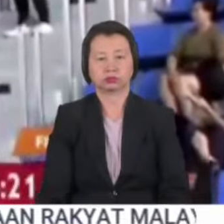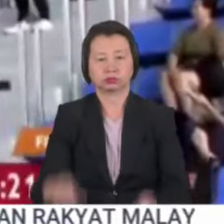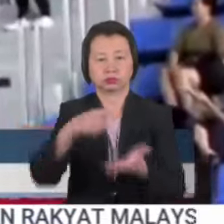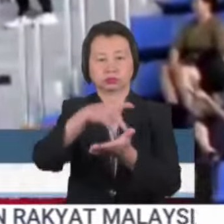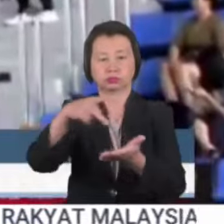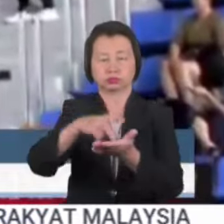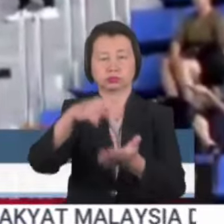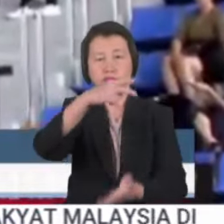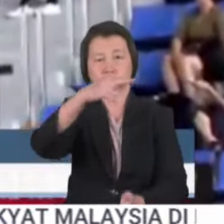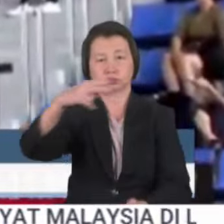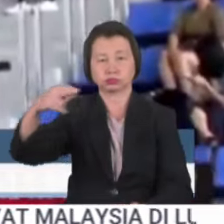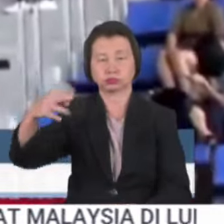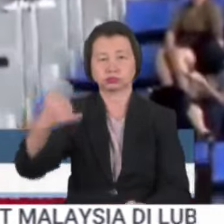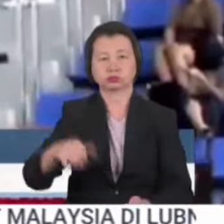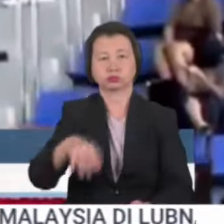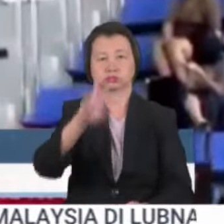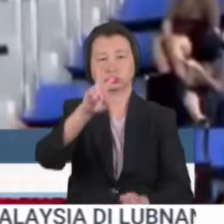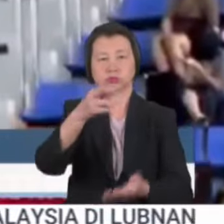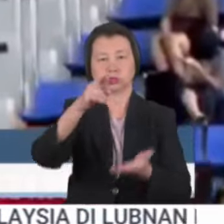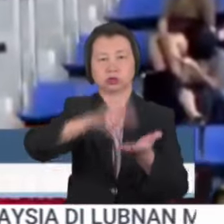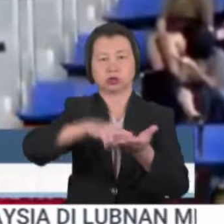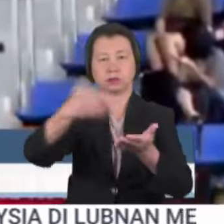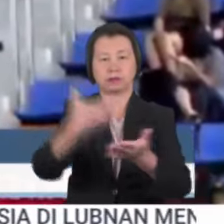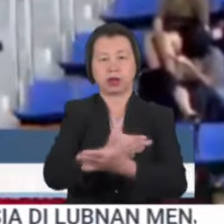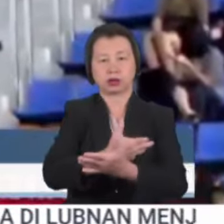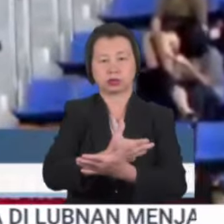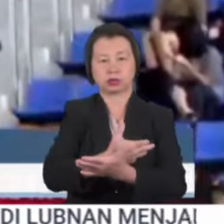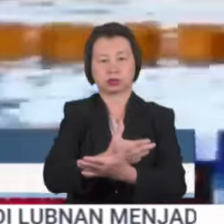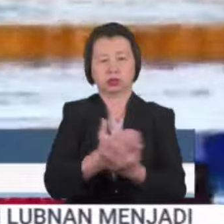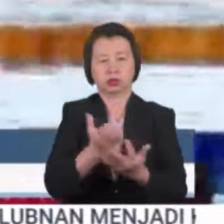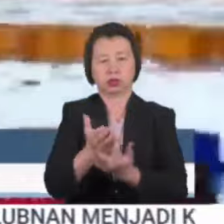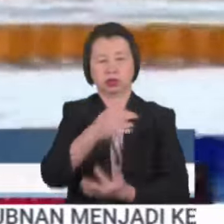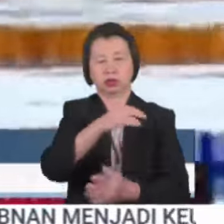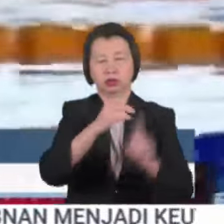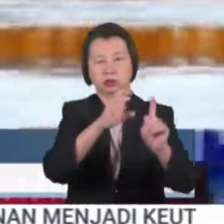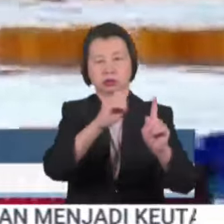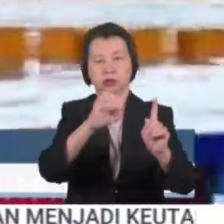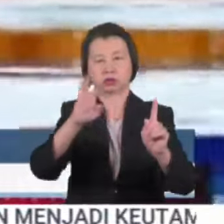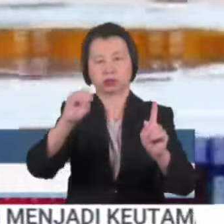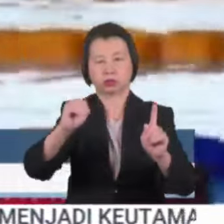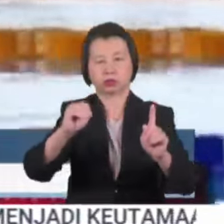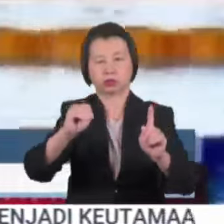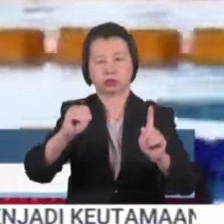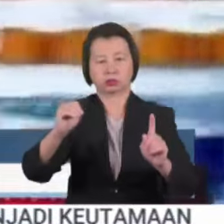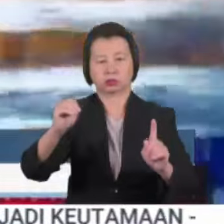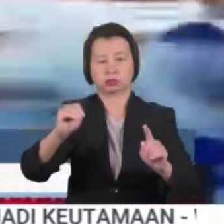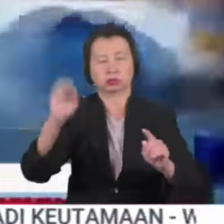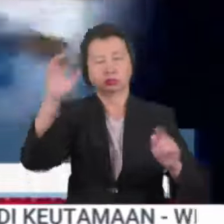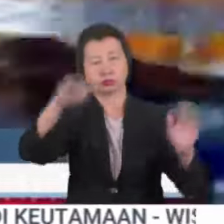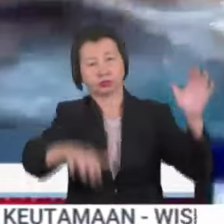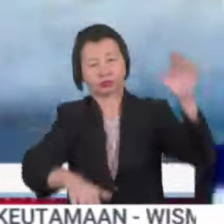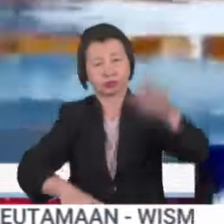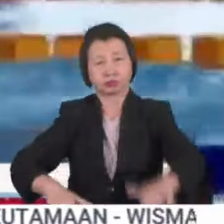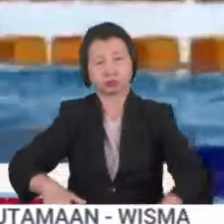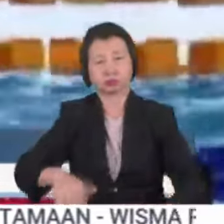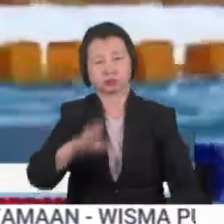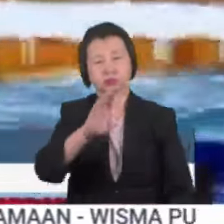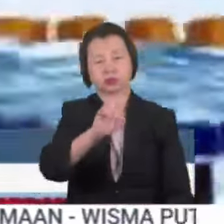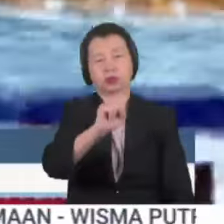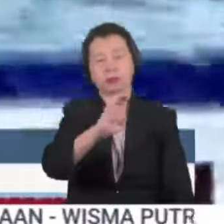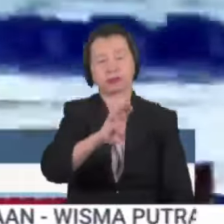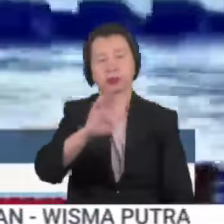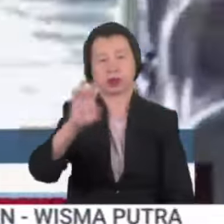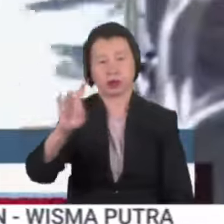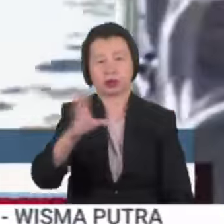Pusat Akuatik Pendalela Renong, dua rekod baru dicipta menerusi acara 100 meter kuat dada lelaki SB8 dan